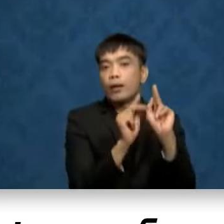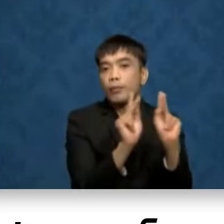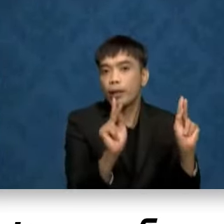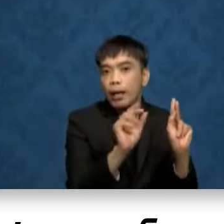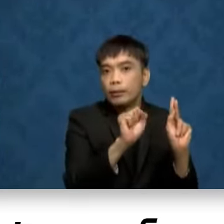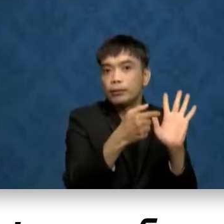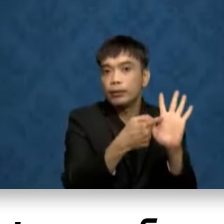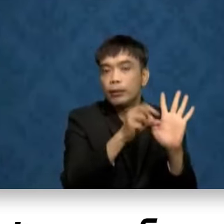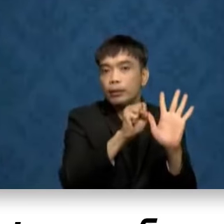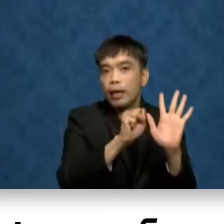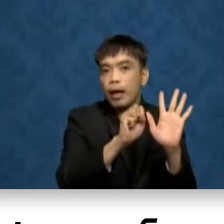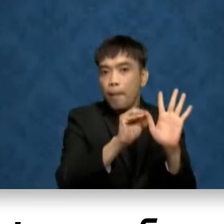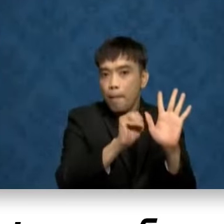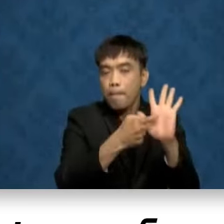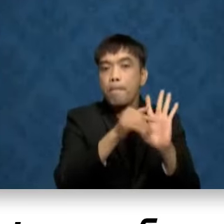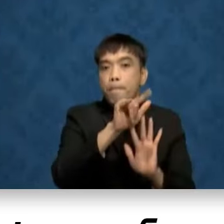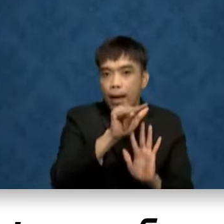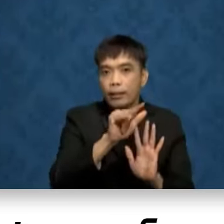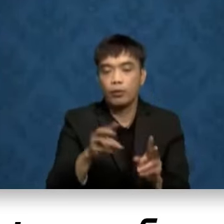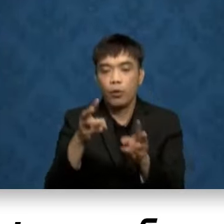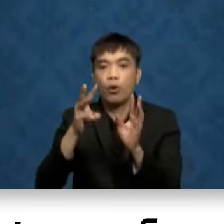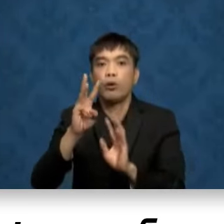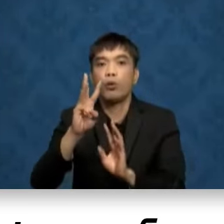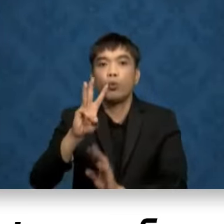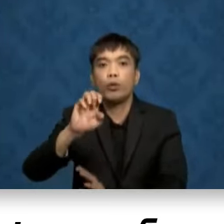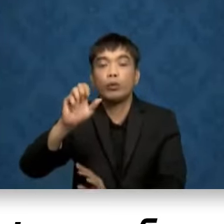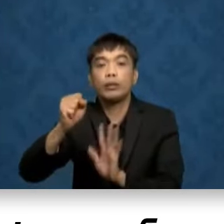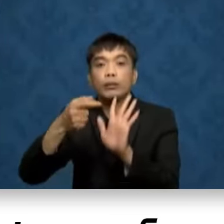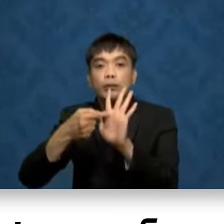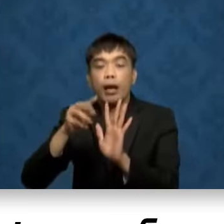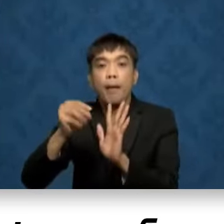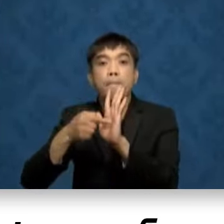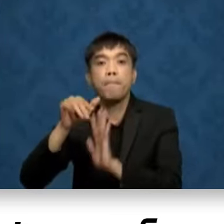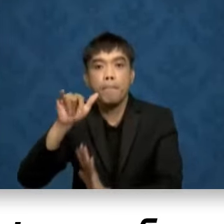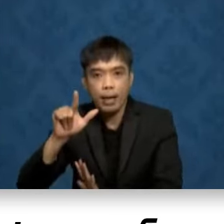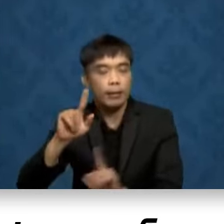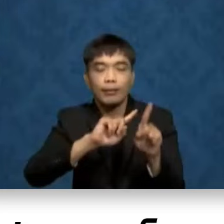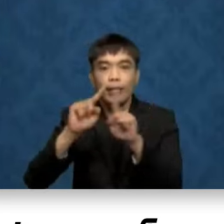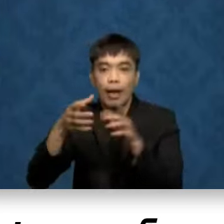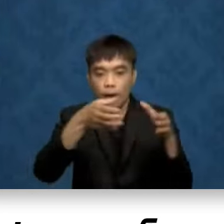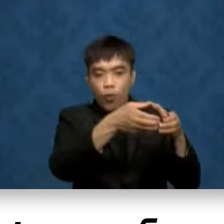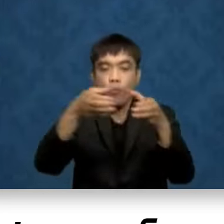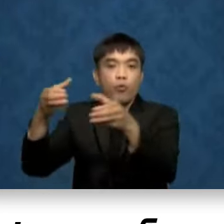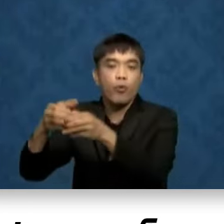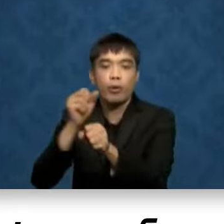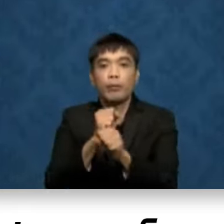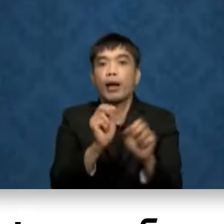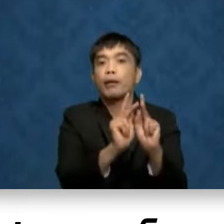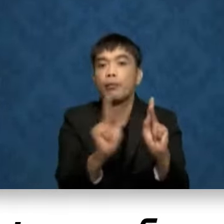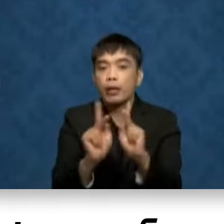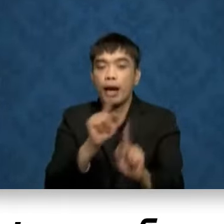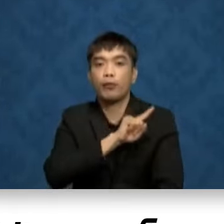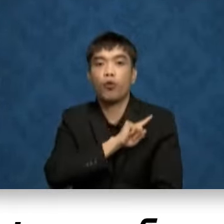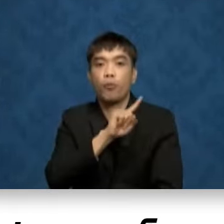ในฐานะรองประธานการมาธิการค่ะได้กล่าวปิดท้ายว่าขอบคุณสมาชิกที่ให้ความเห็นช